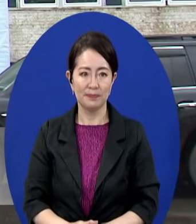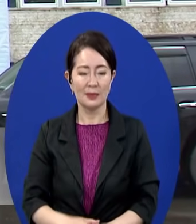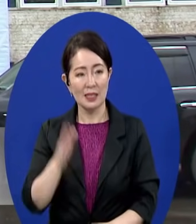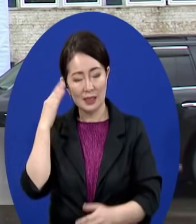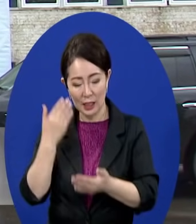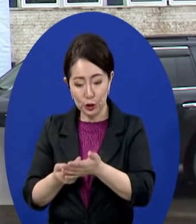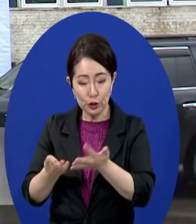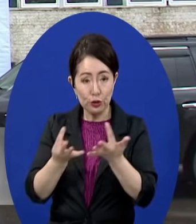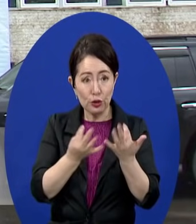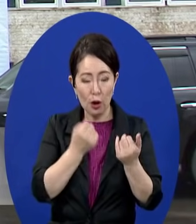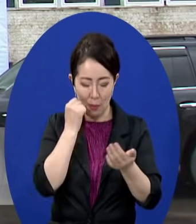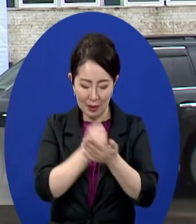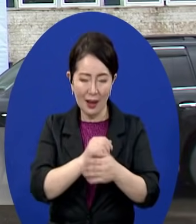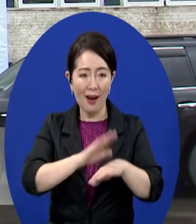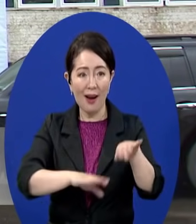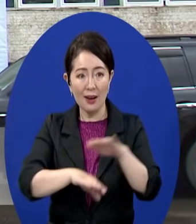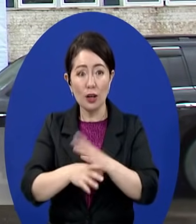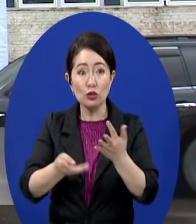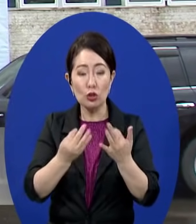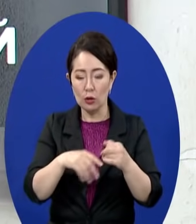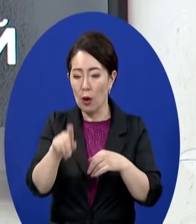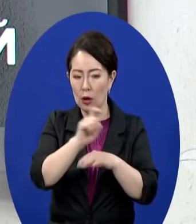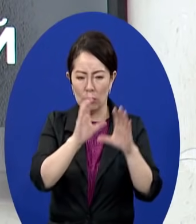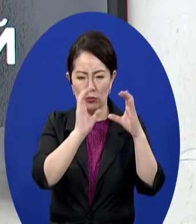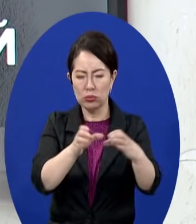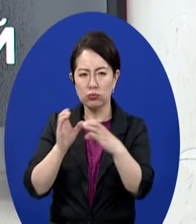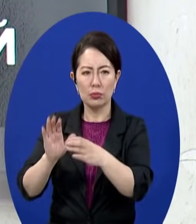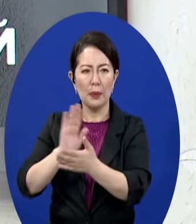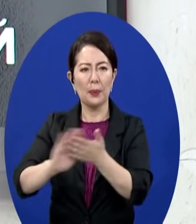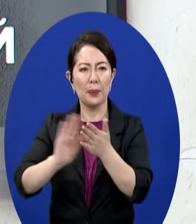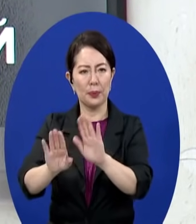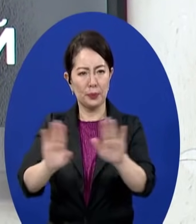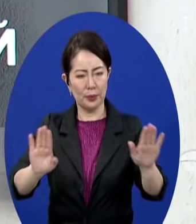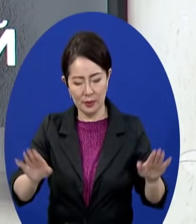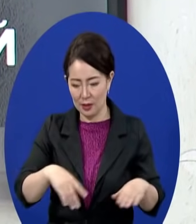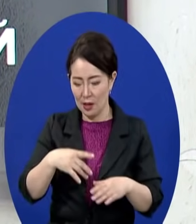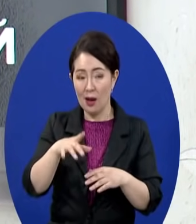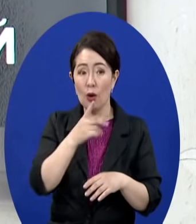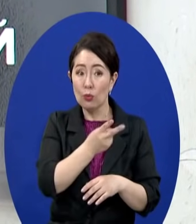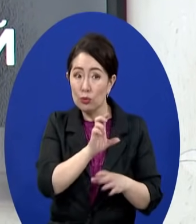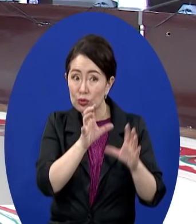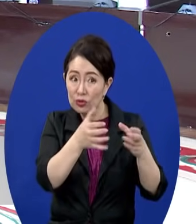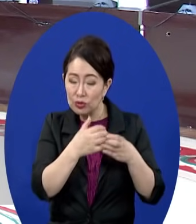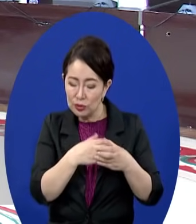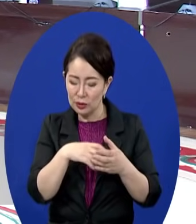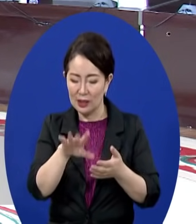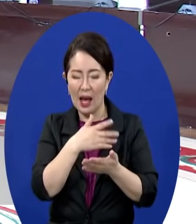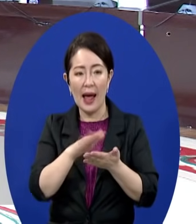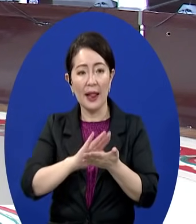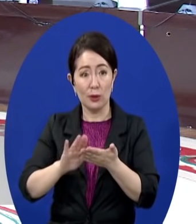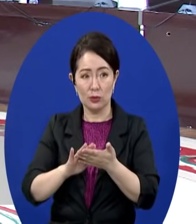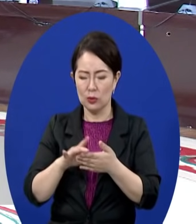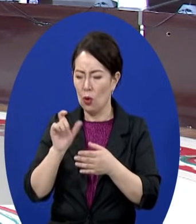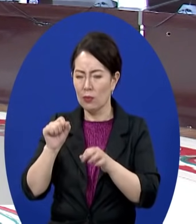Санал хураалтын дүнг баталгаажуулж гар аргаар тоолохдоо хэсгийн хороод бүрийг ариутгана. Халдвартай бүсээс ирсэн санал хураалтын хуудсыг халдвар гүйжүүлнэ. Хүний хөдөлгөөний дагаж